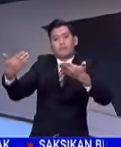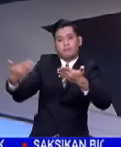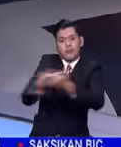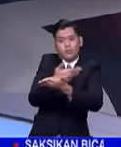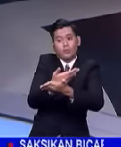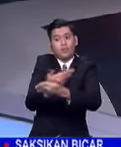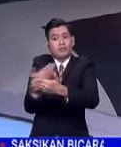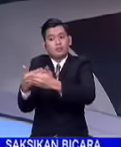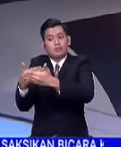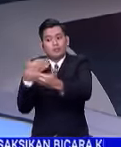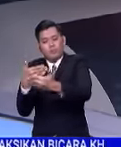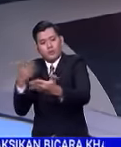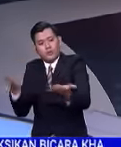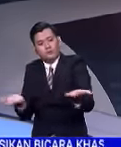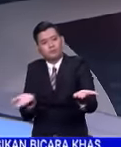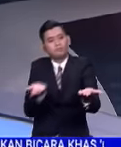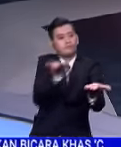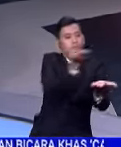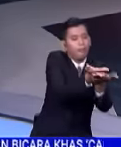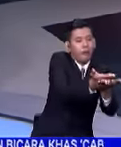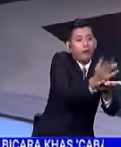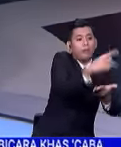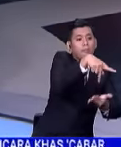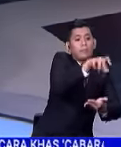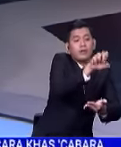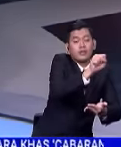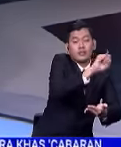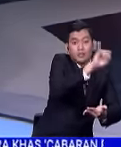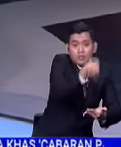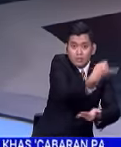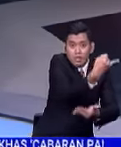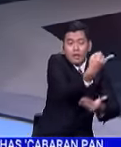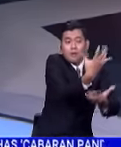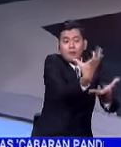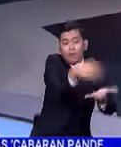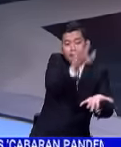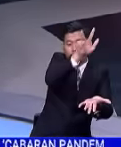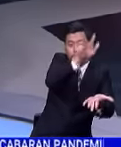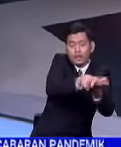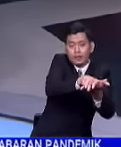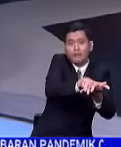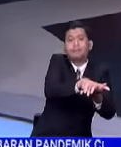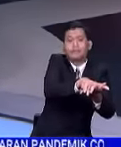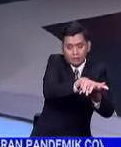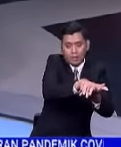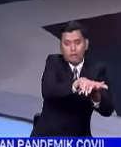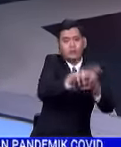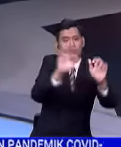diserahkan kepada Budi Bicara, Petrojaya Sukan PJS, demi memartabatkan kembali sukan tradisi itu.